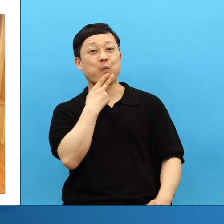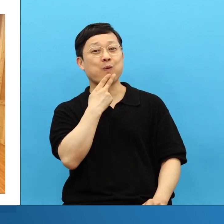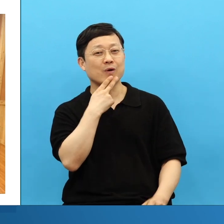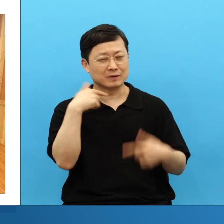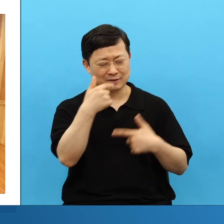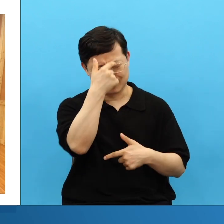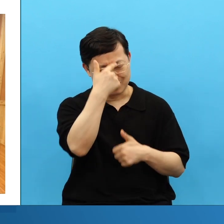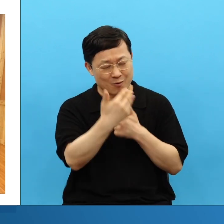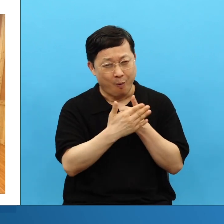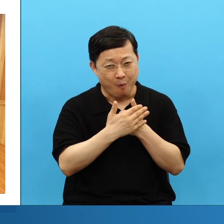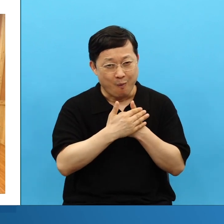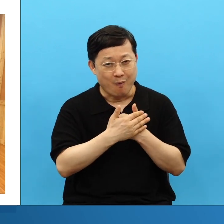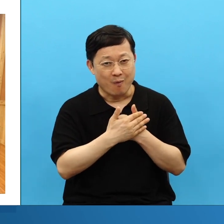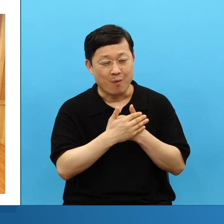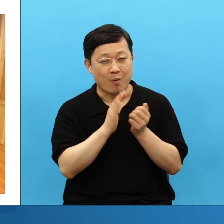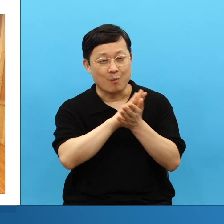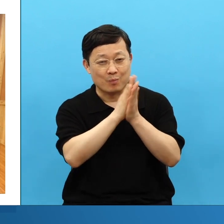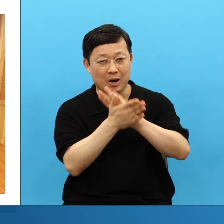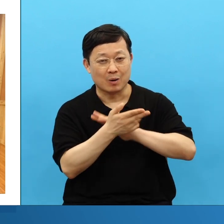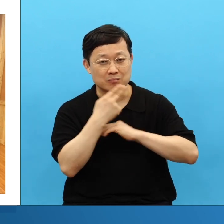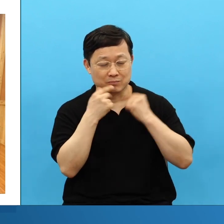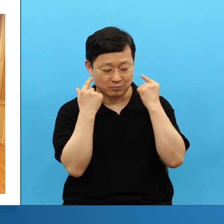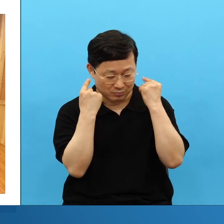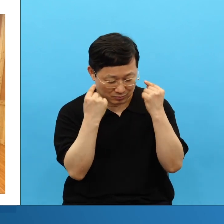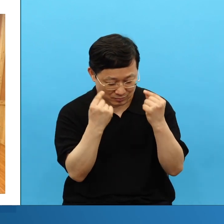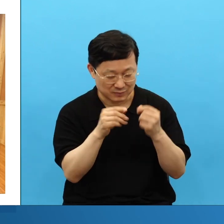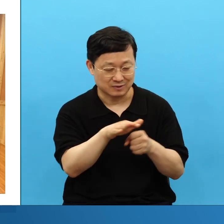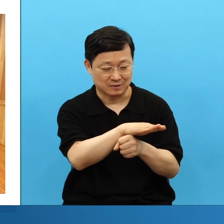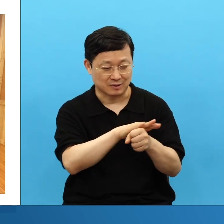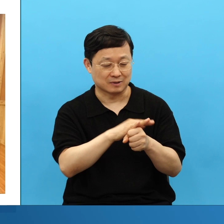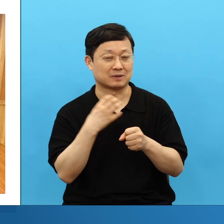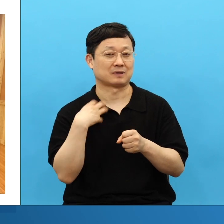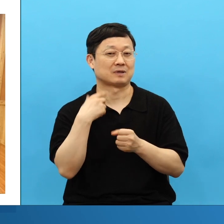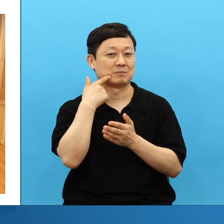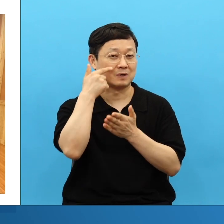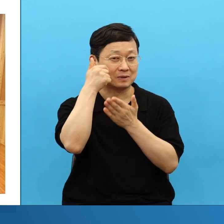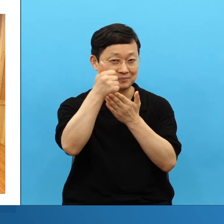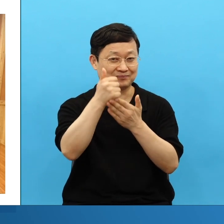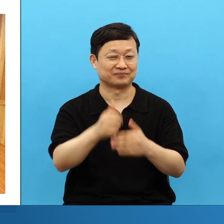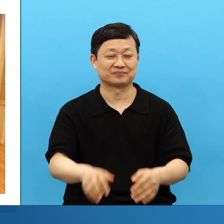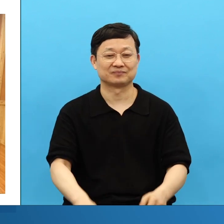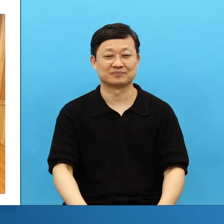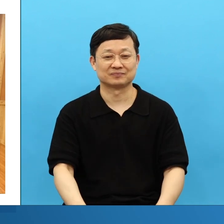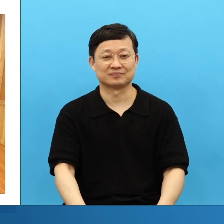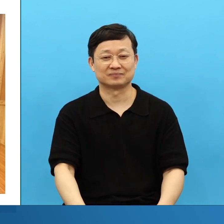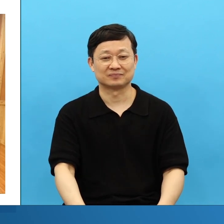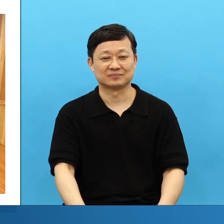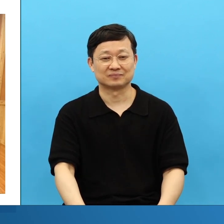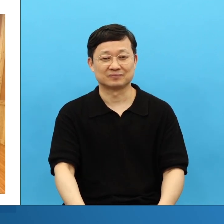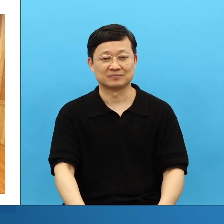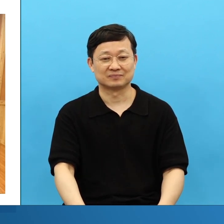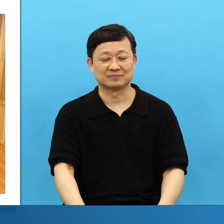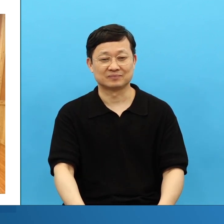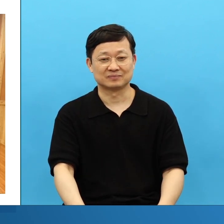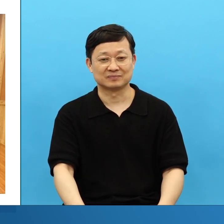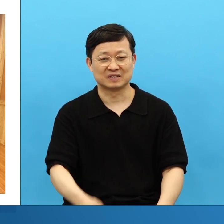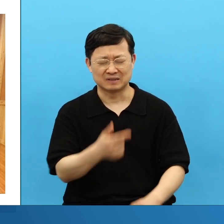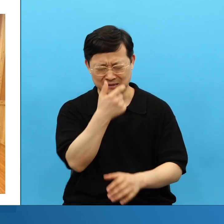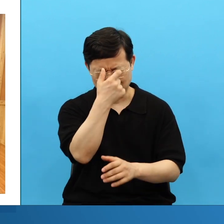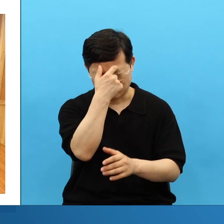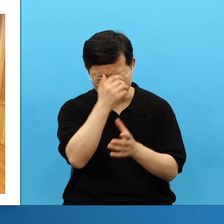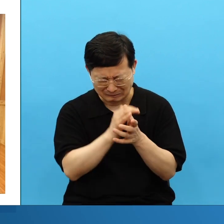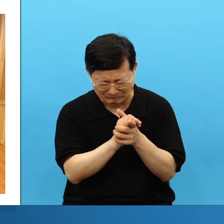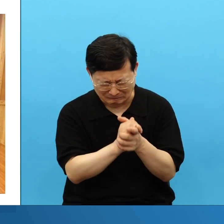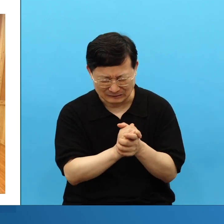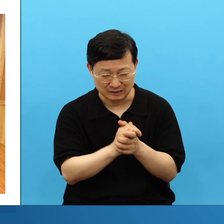주시는 변함없는 제가 사랑하는 우리 신봉준 목사님. 이게 저 기도의 배경이,